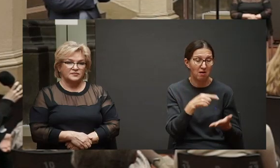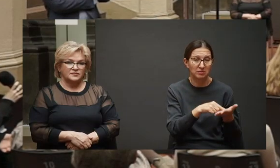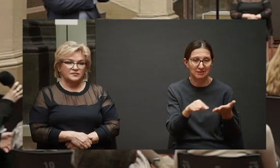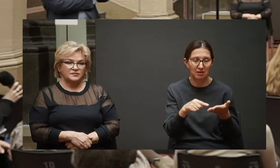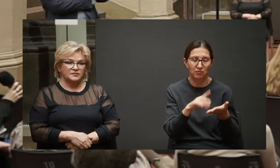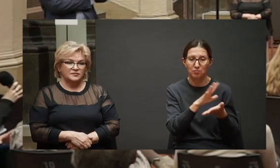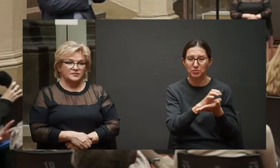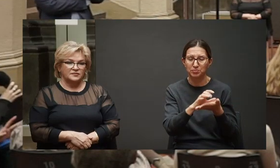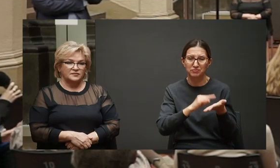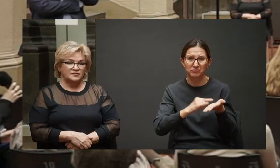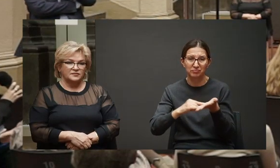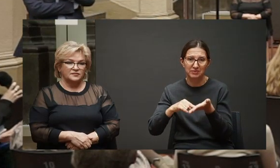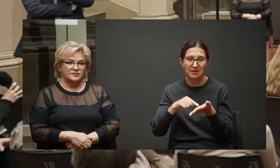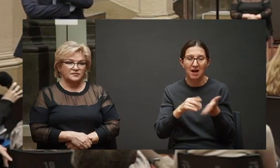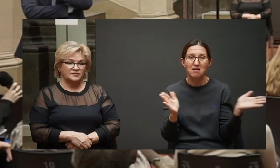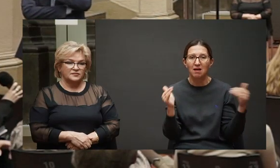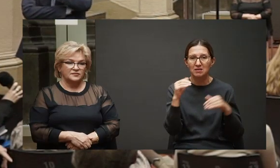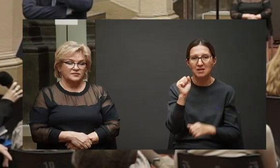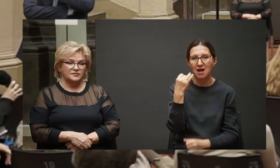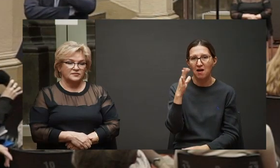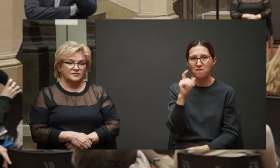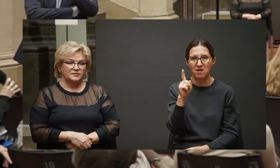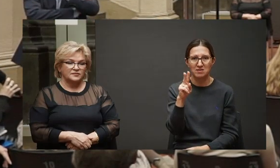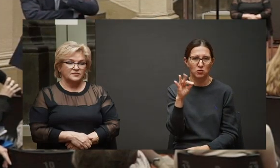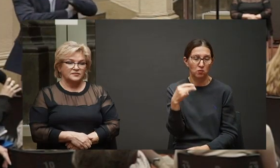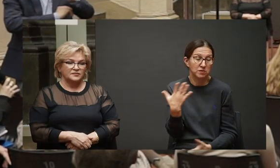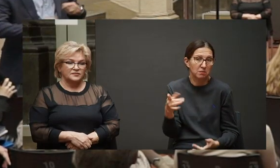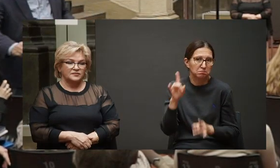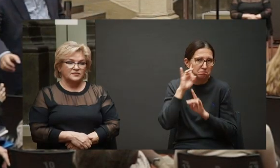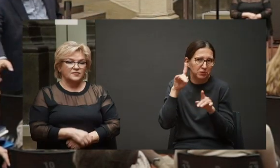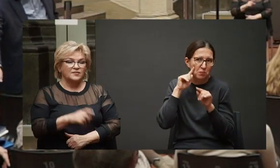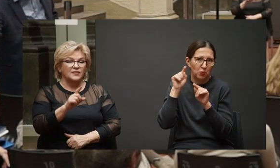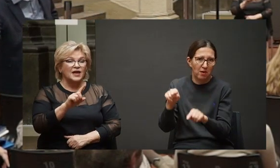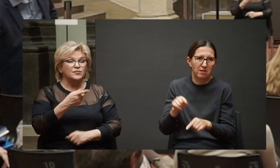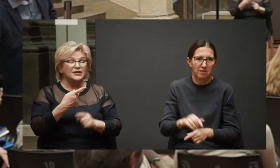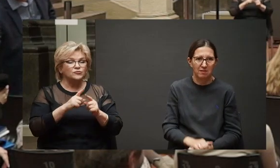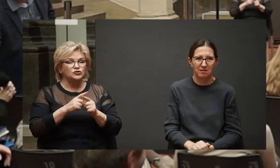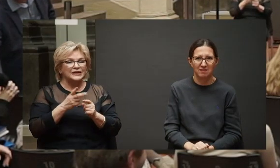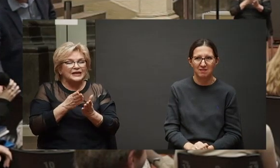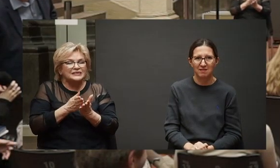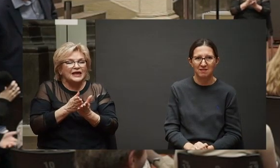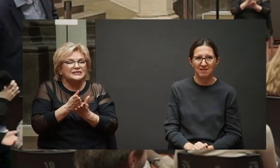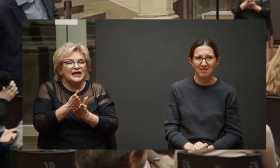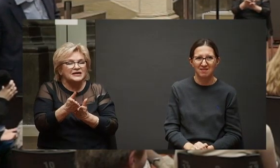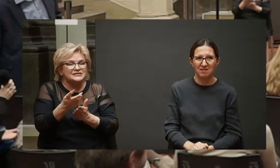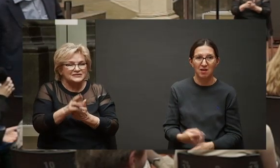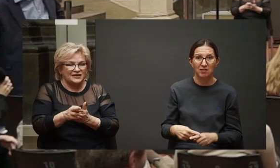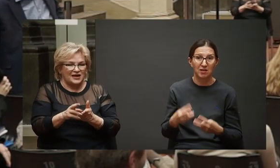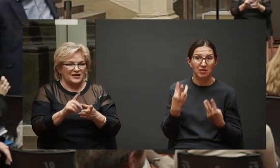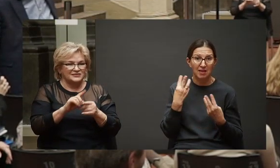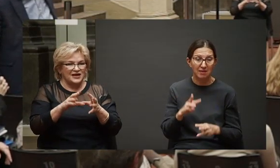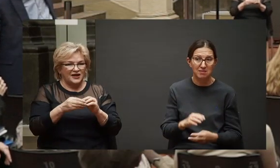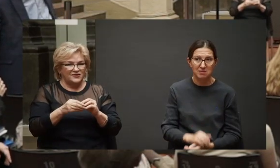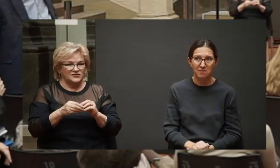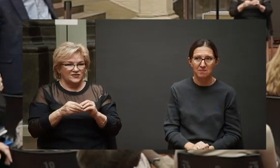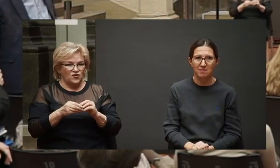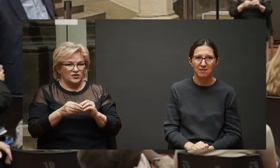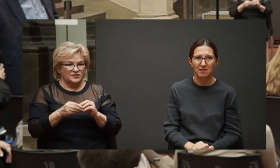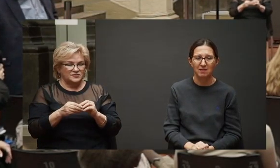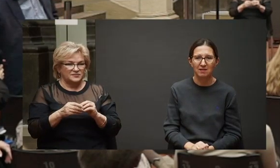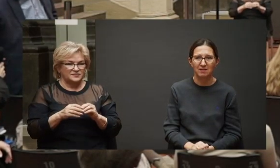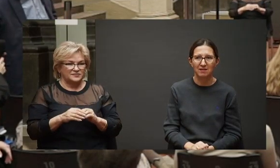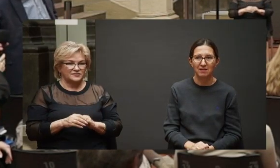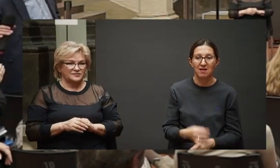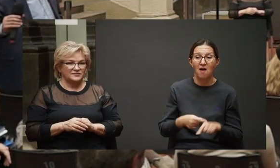картины Айвазовского, прям пользуется популярностью почему-то. Потому что это тенденция. Да, да, да, скорее всего. Просто в этом году тенденция. На море не